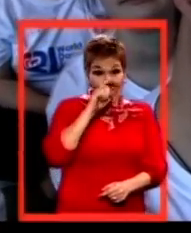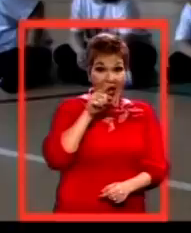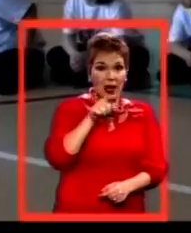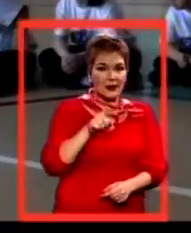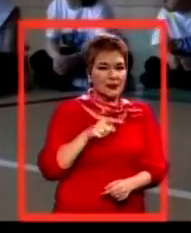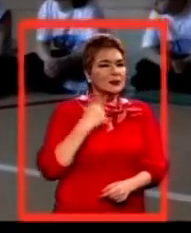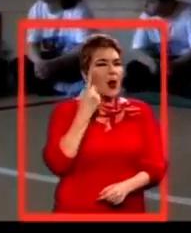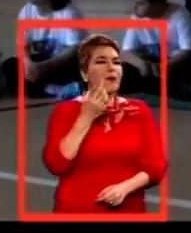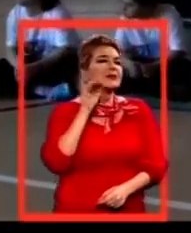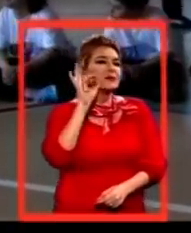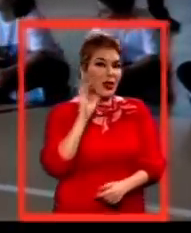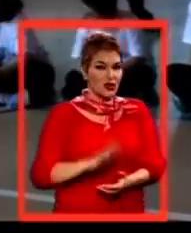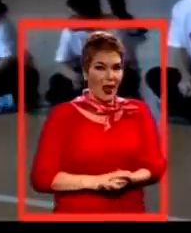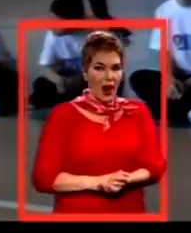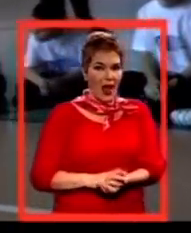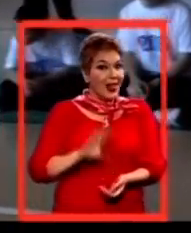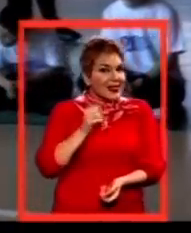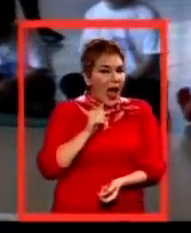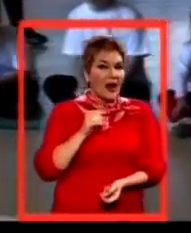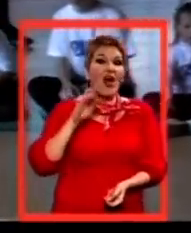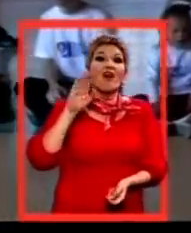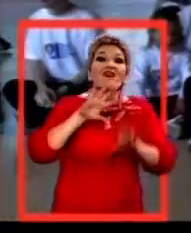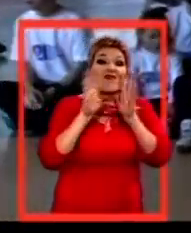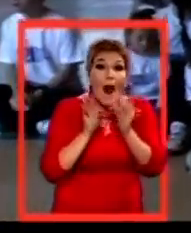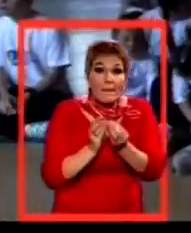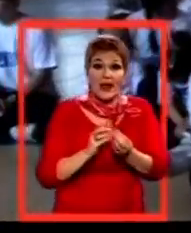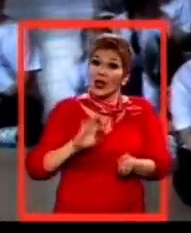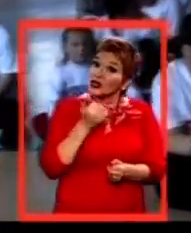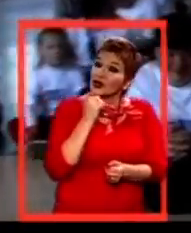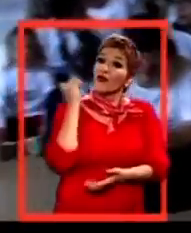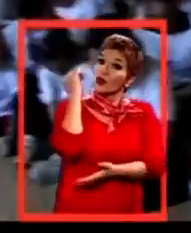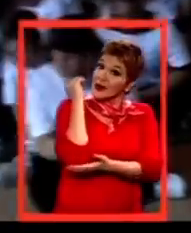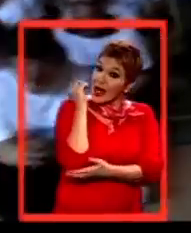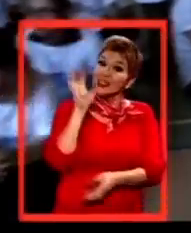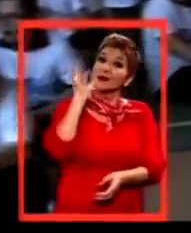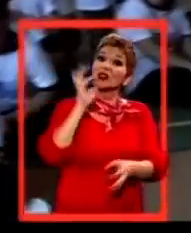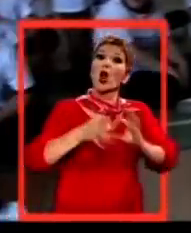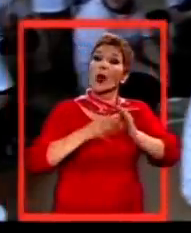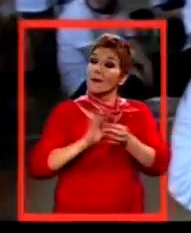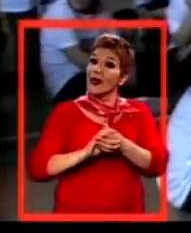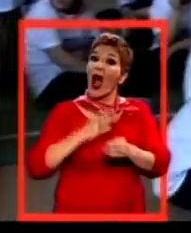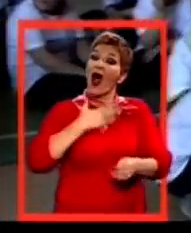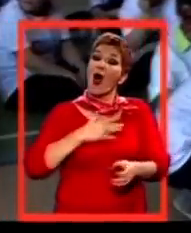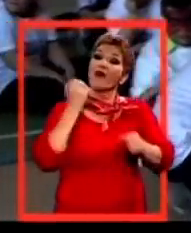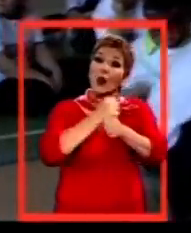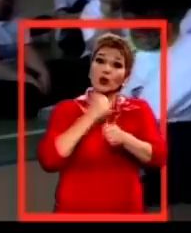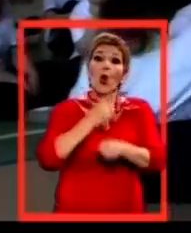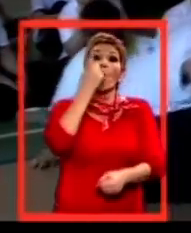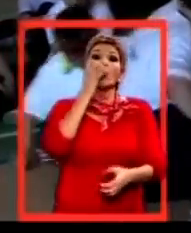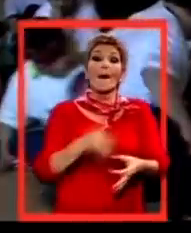caz special, dar ca și familia lui și noi la Special Olympics am încercat să creăm un model